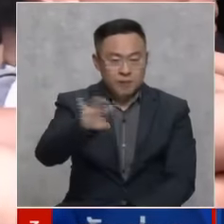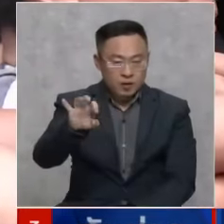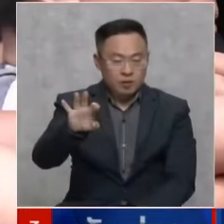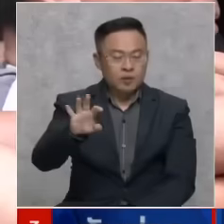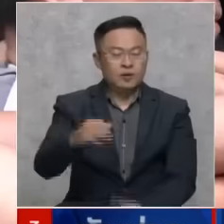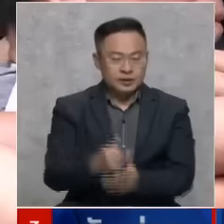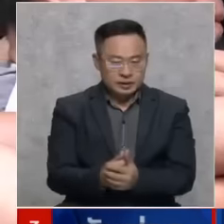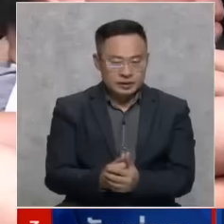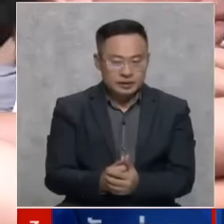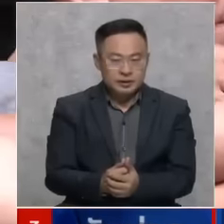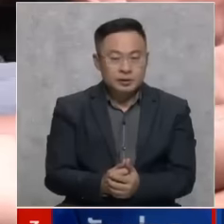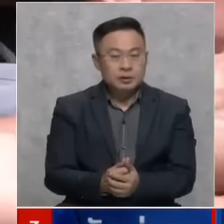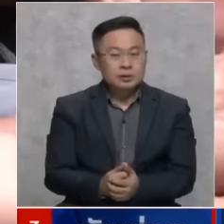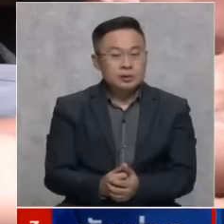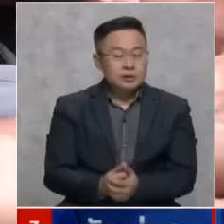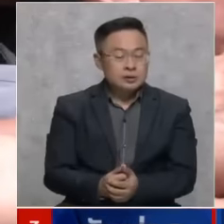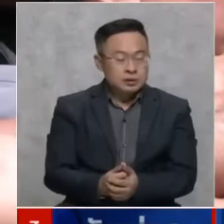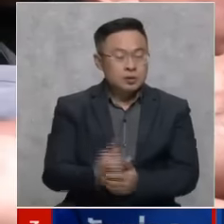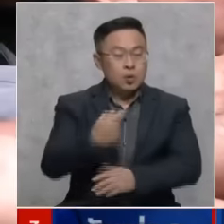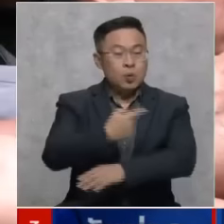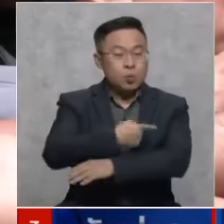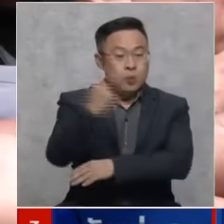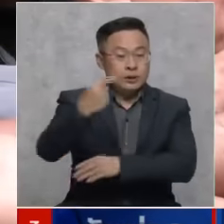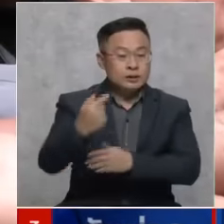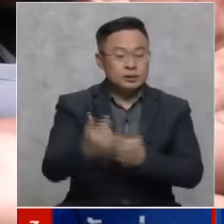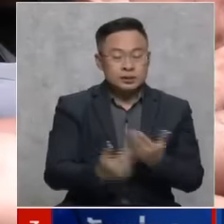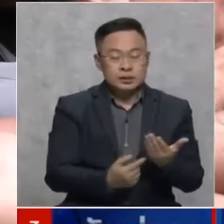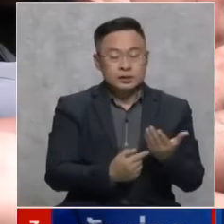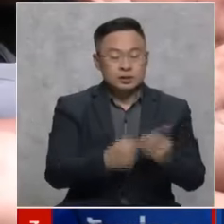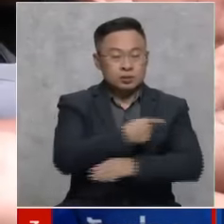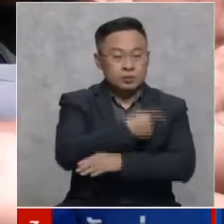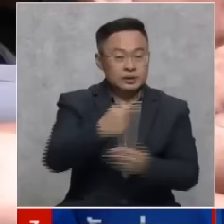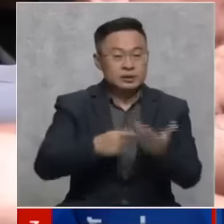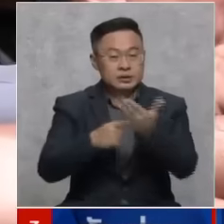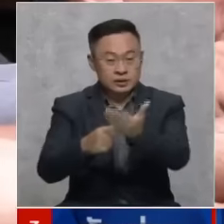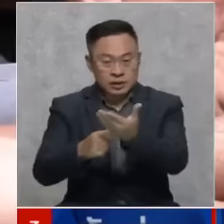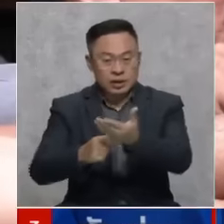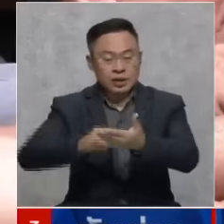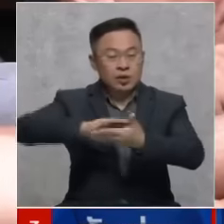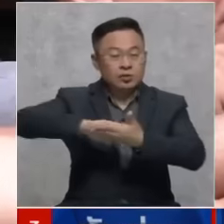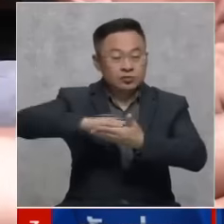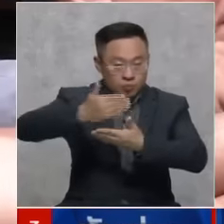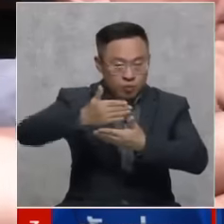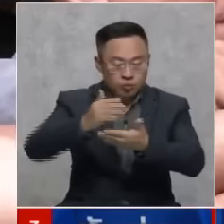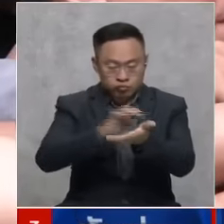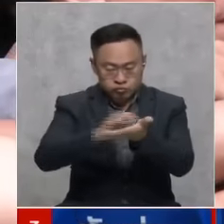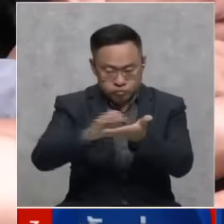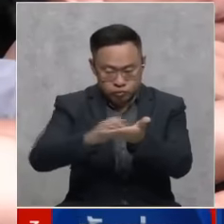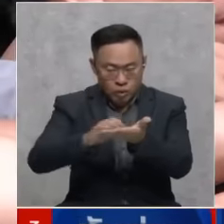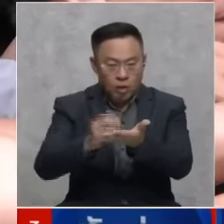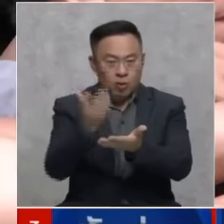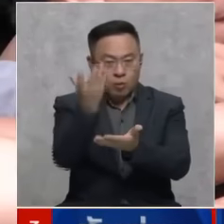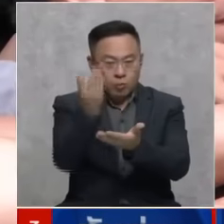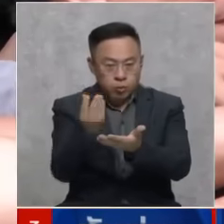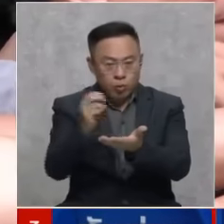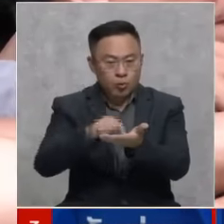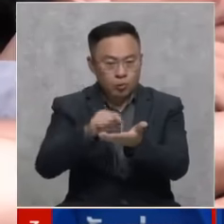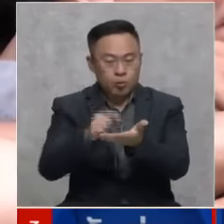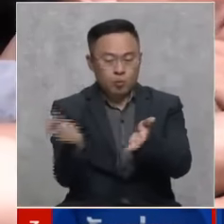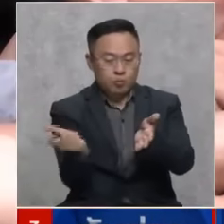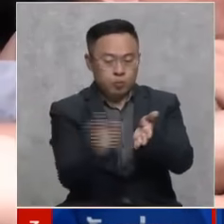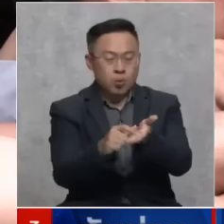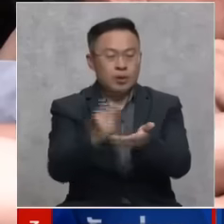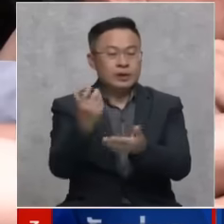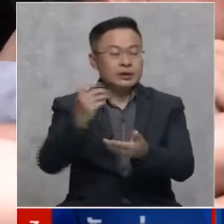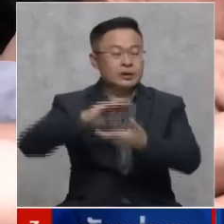ณมณพรบอกเลยค่ะคือวันที่ไปยื่นบัญชีทรัพย์สินเนี่ยมีการไปอัปเดตสเตทเมนต์แล้วมันเหลือเงินในบัญชีเนี่ยเพียงเท่านี้จริง